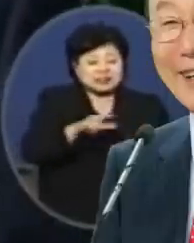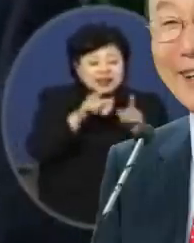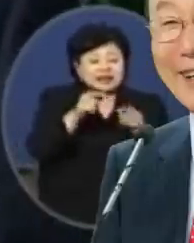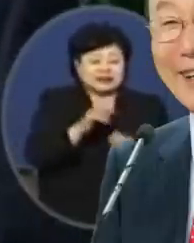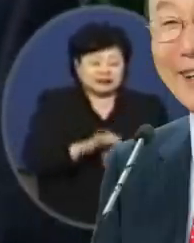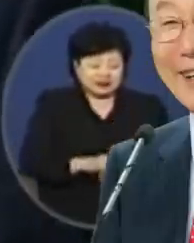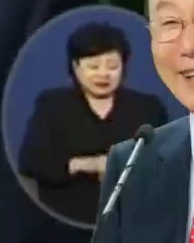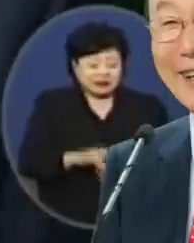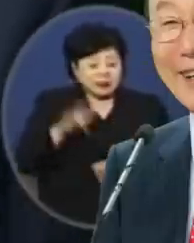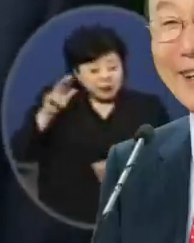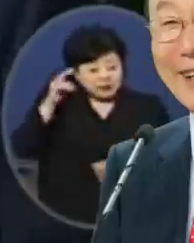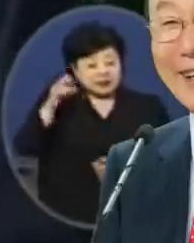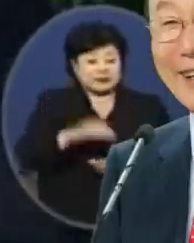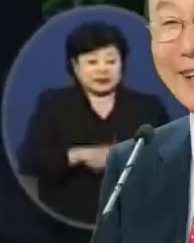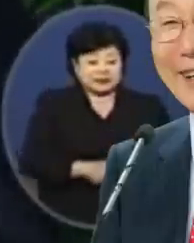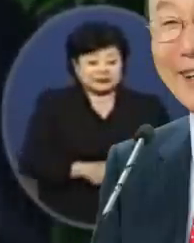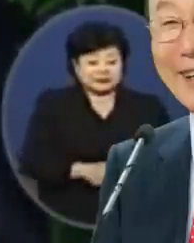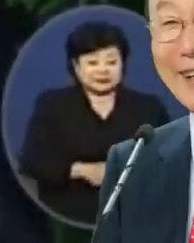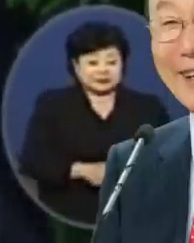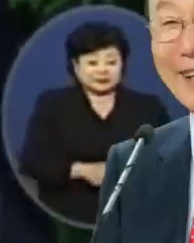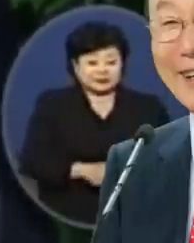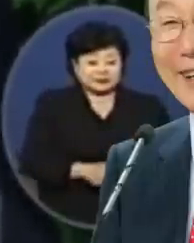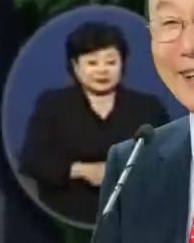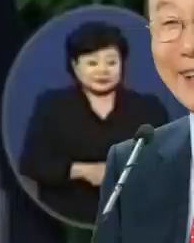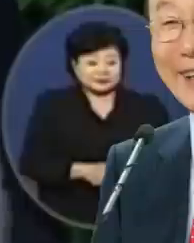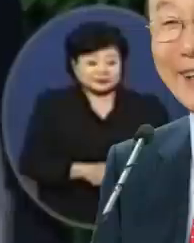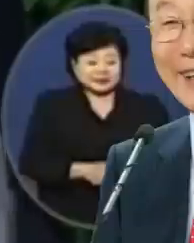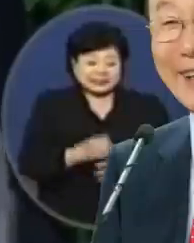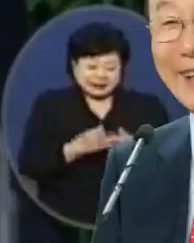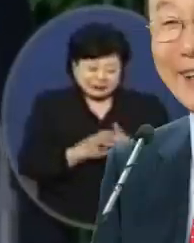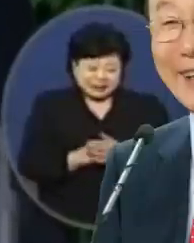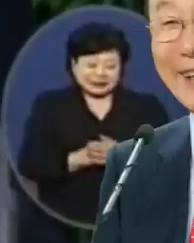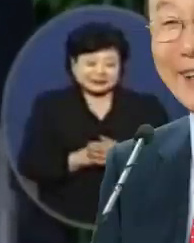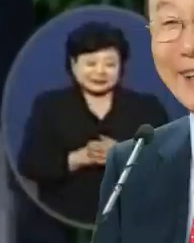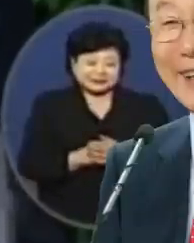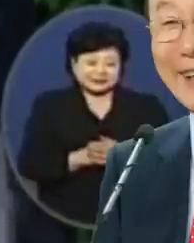실천하는데 맹세를 했습니다. 그러므로